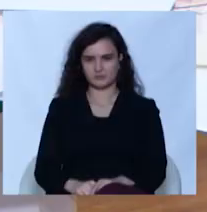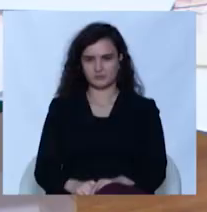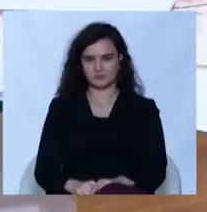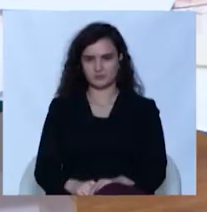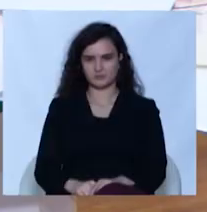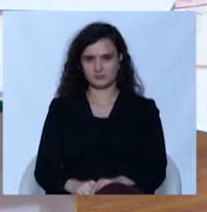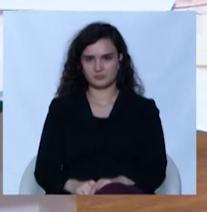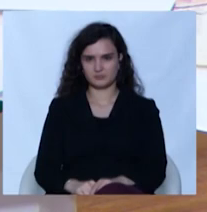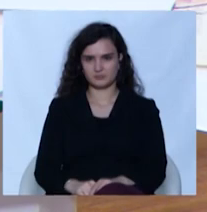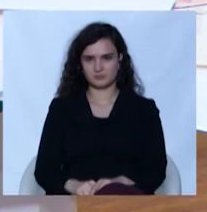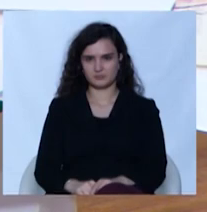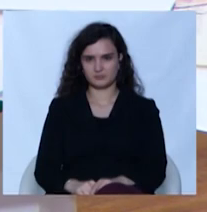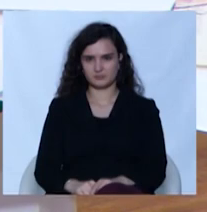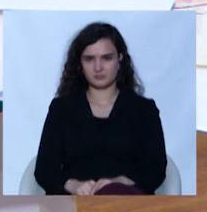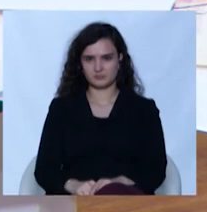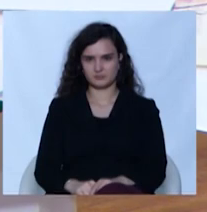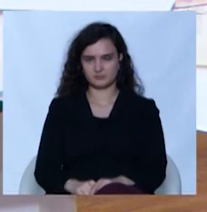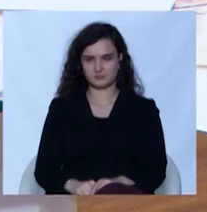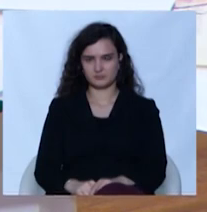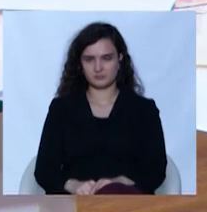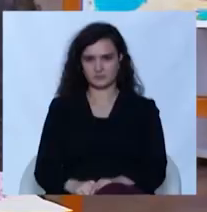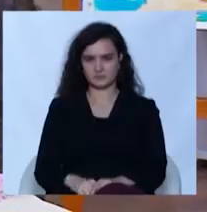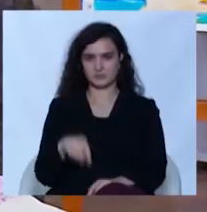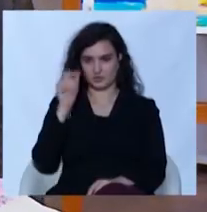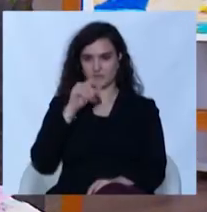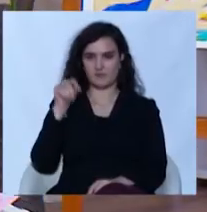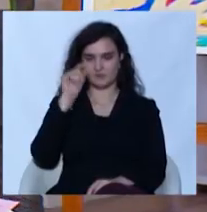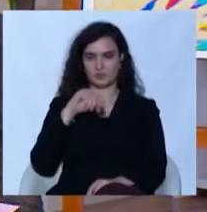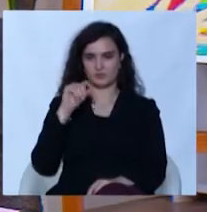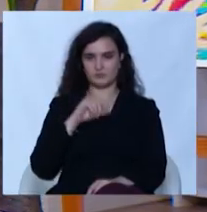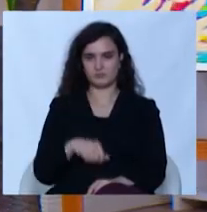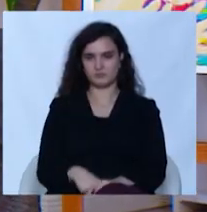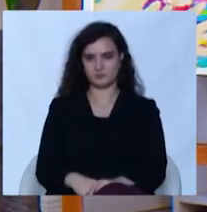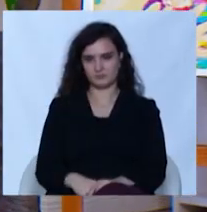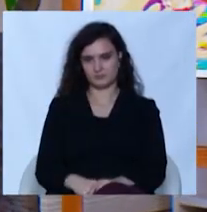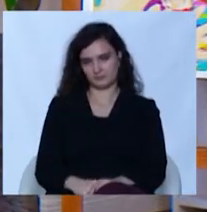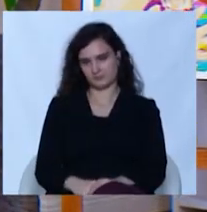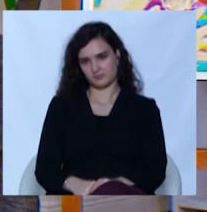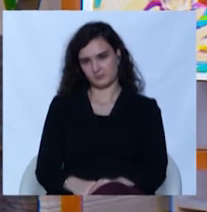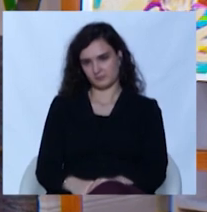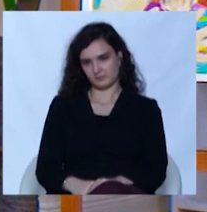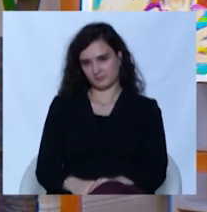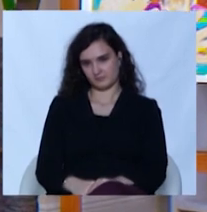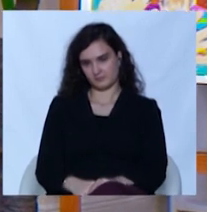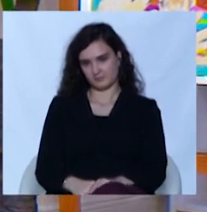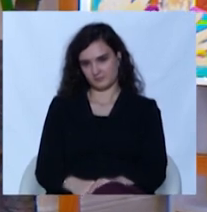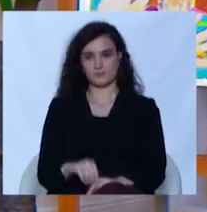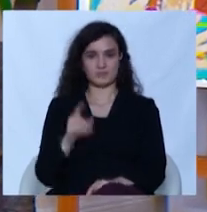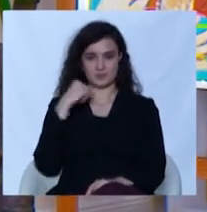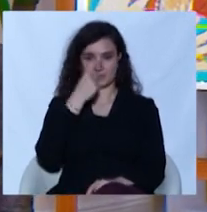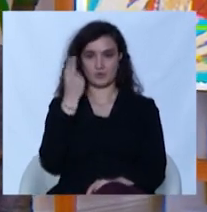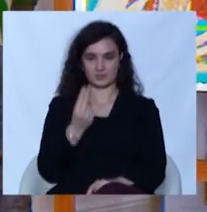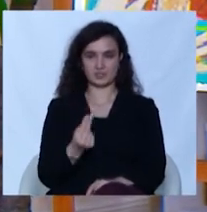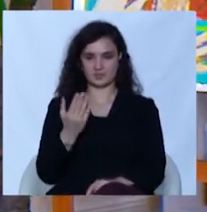პატარა ასეთი გავაკეთოთ. შევავსო კომპოზიცია. მივიღეთ აი ესეთი, ესეც